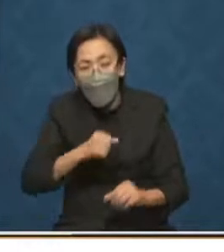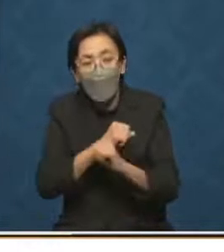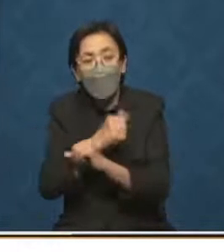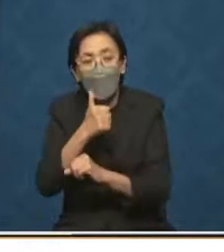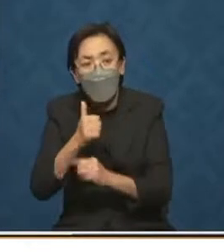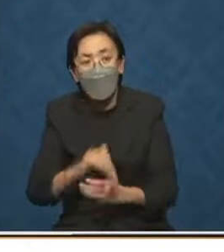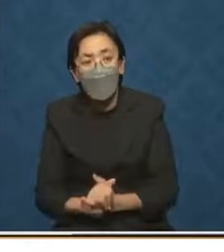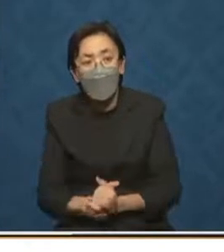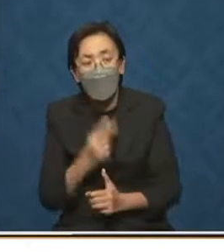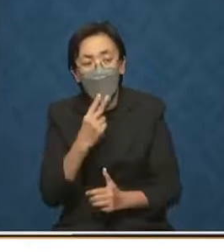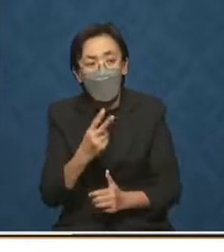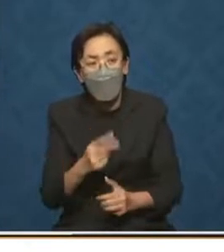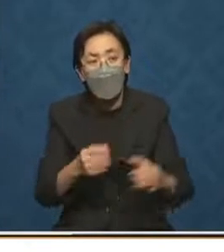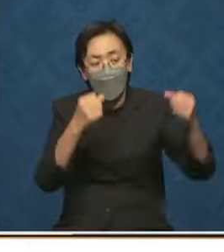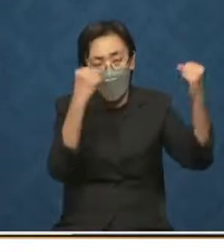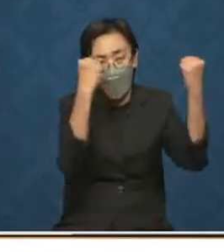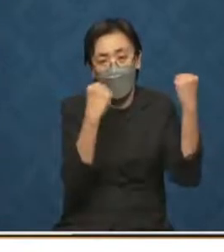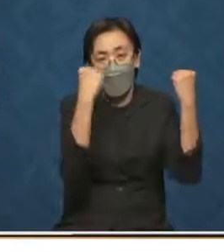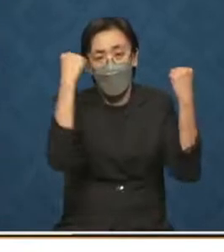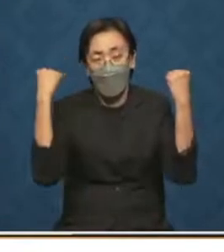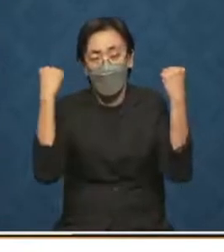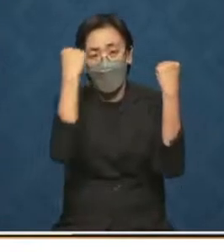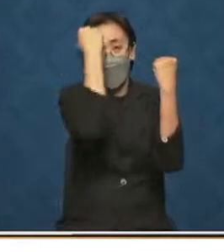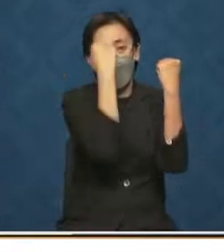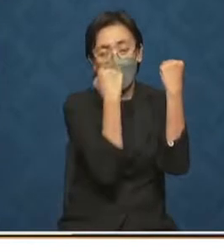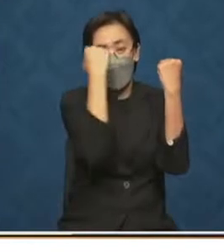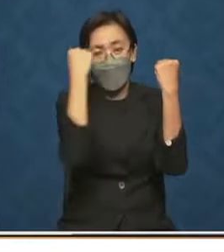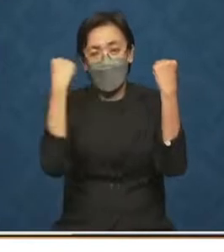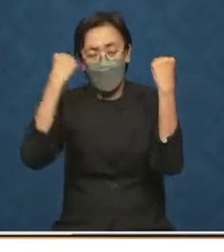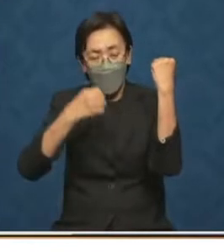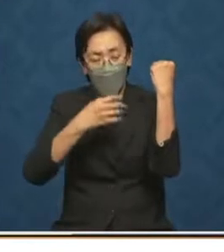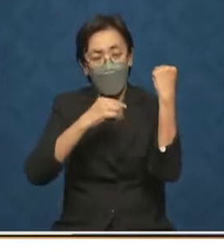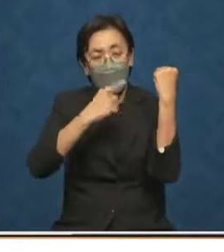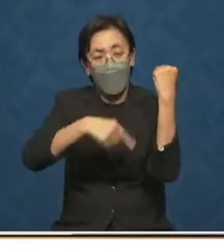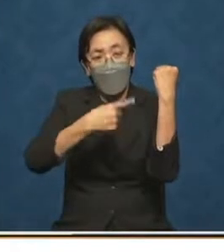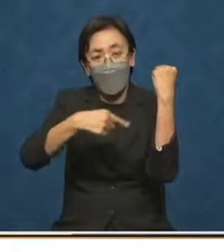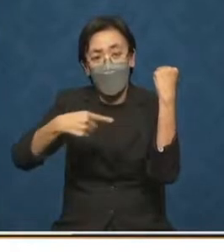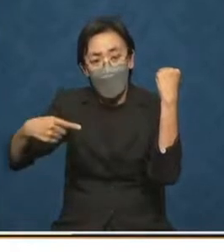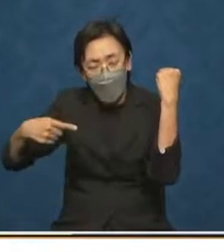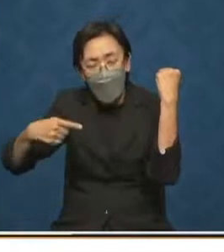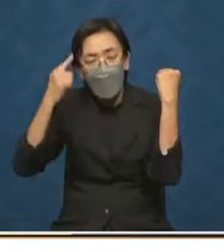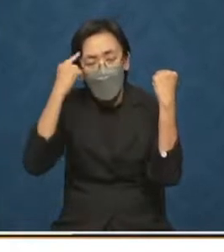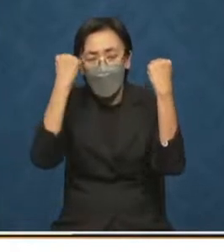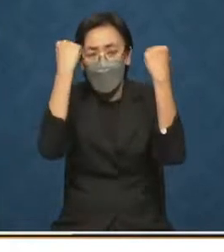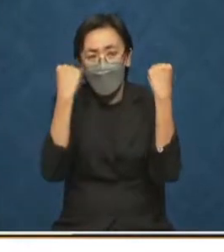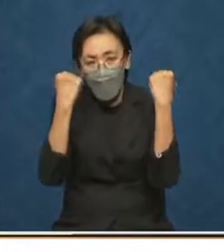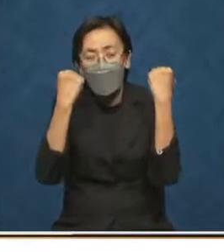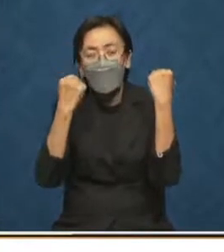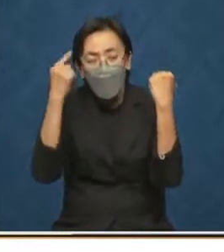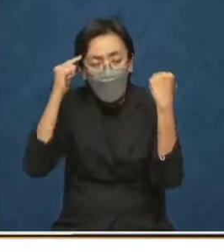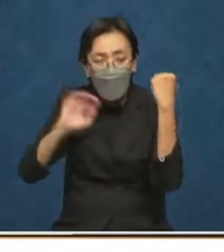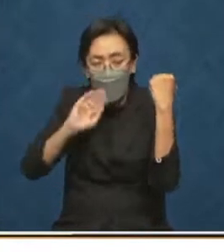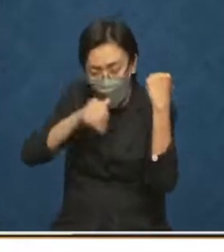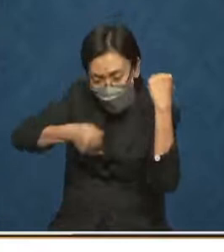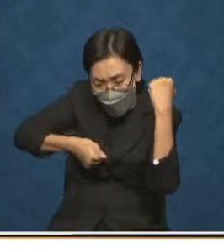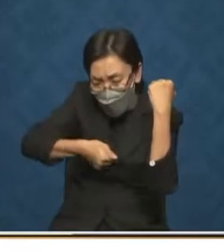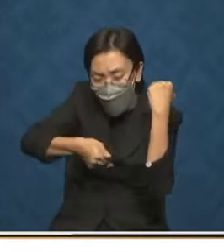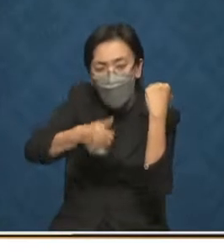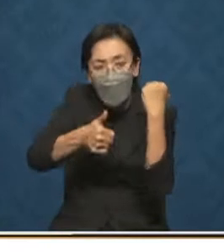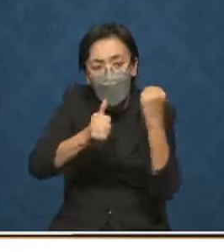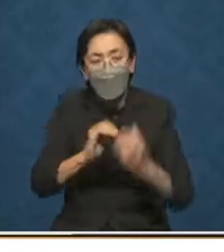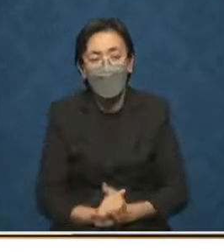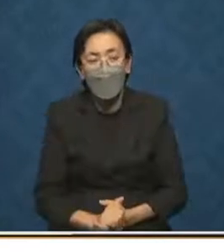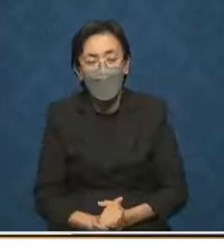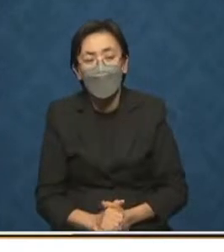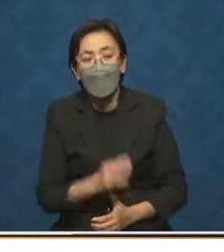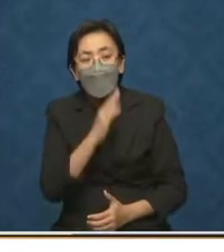ดูการวางรูปแบเสาคิดวาจะเอาอยู่ไหมครั ถ้าช้างเข้าไปบ้านผมคิดบอก